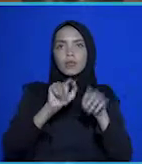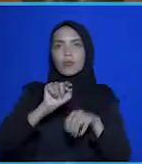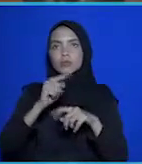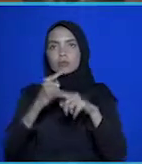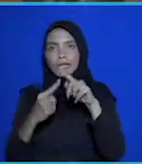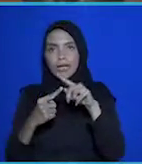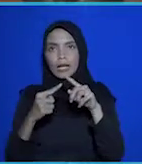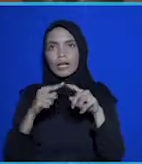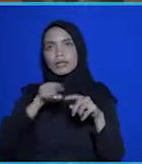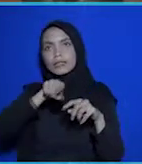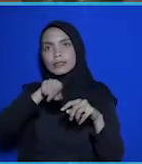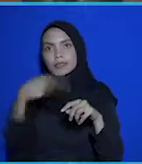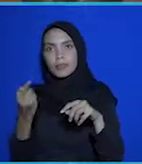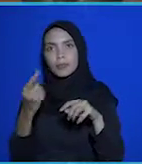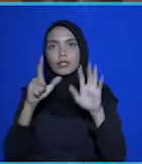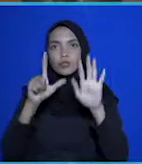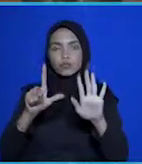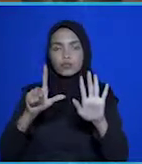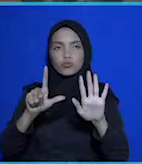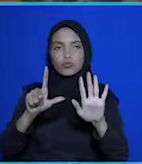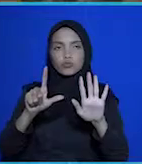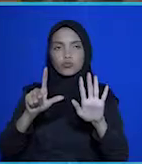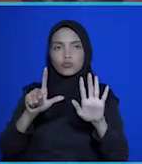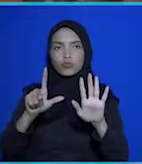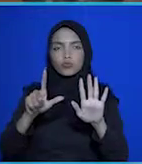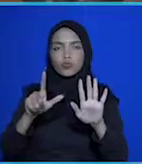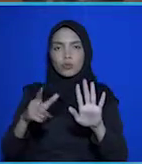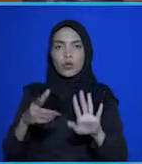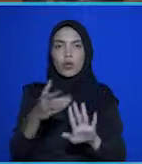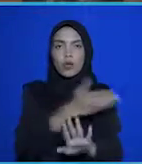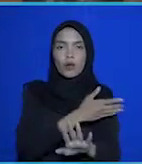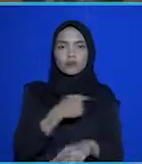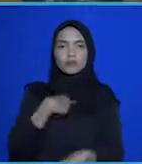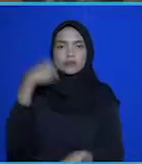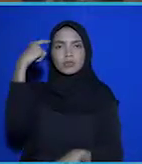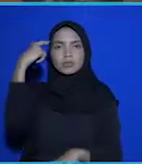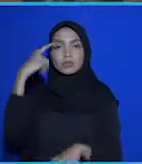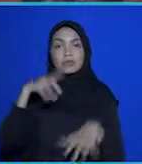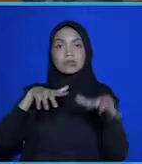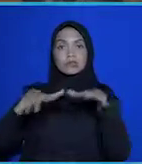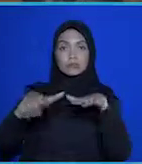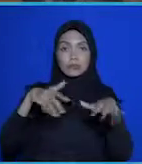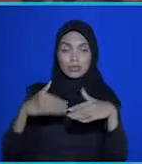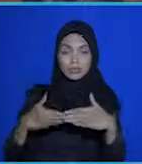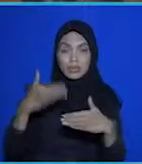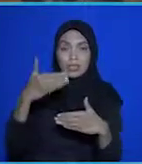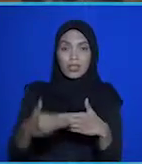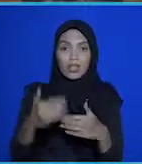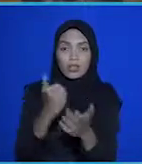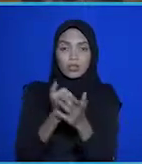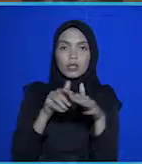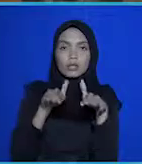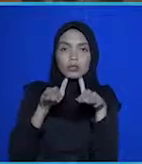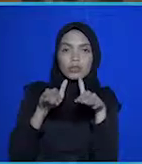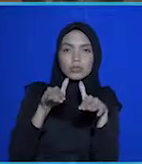sampai menyusul kemudian 7 yang tadinya dianggap gempa berikutnya itu harusnya lebih kecil,